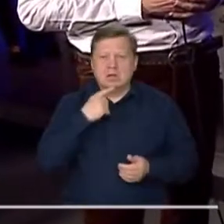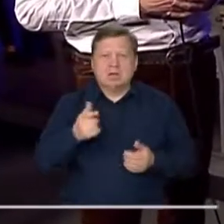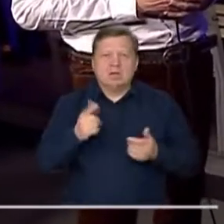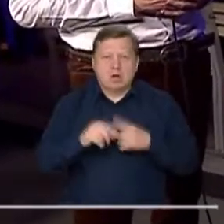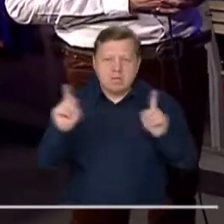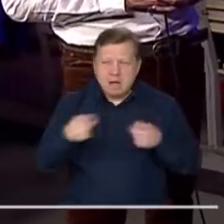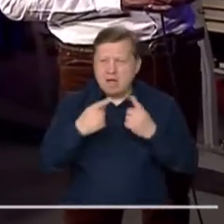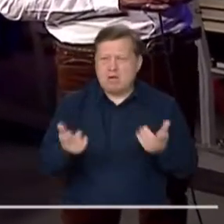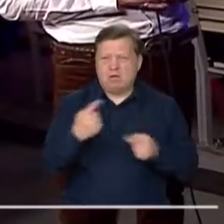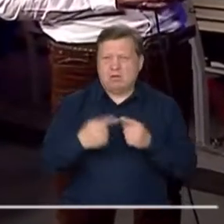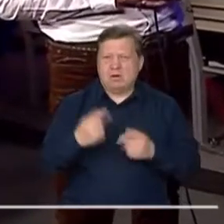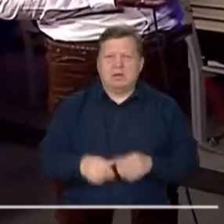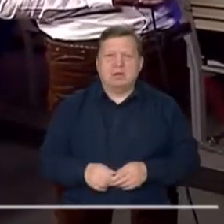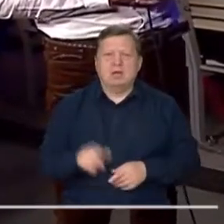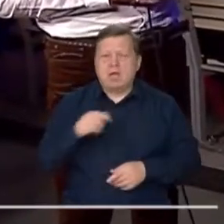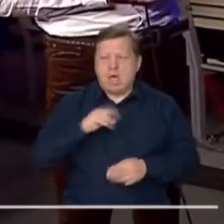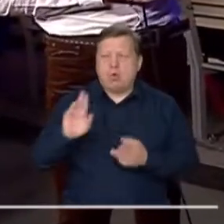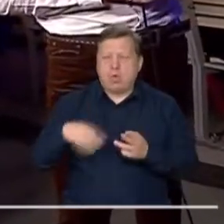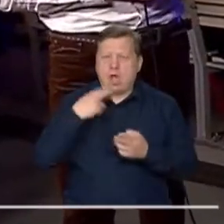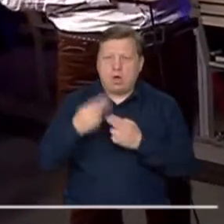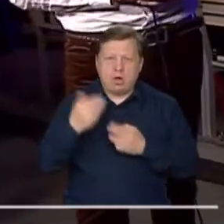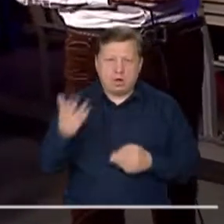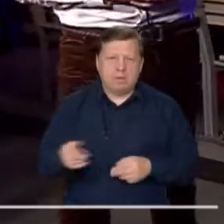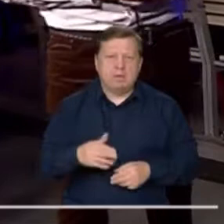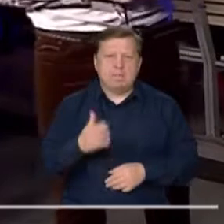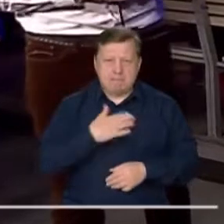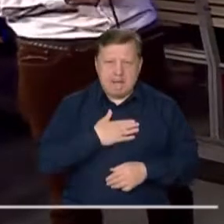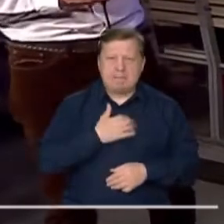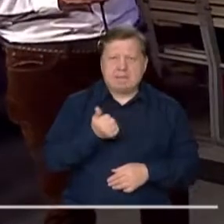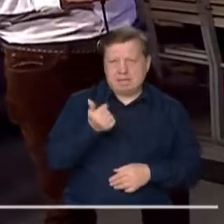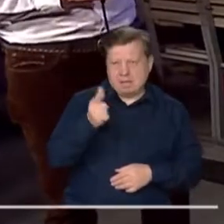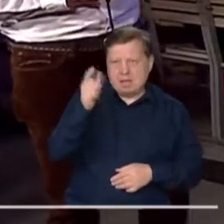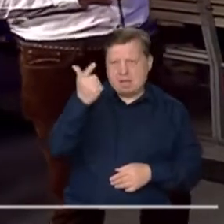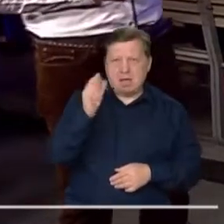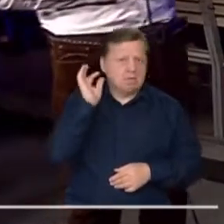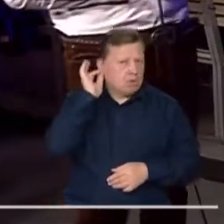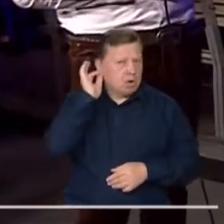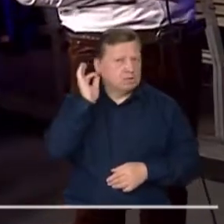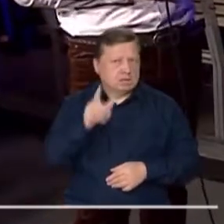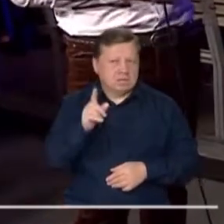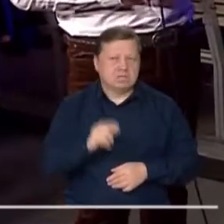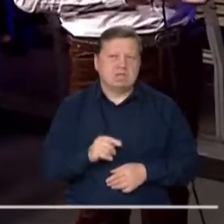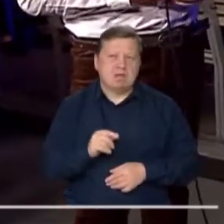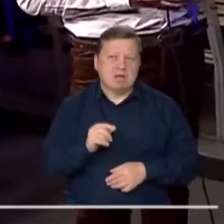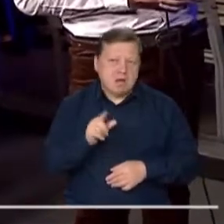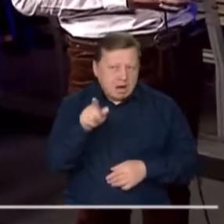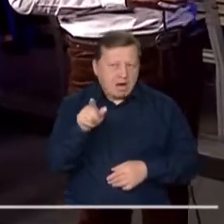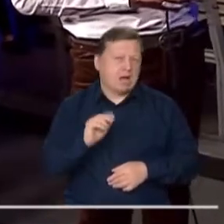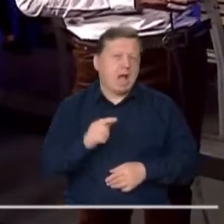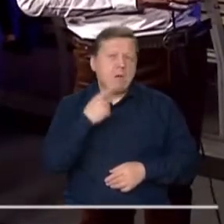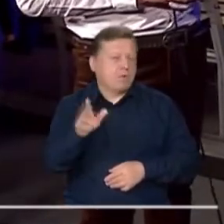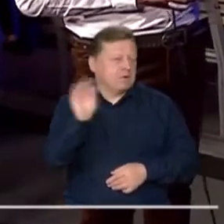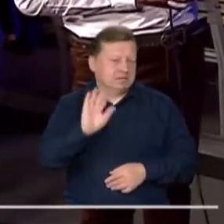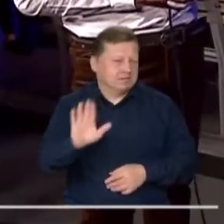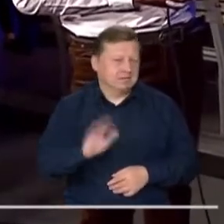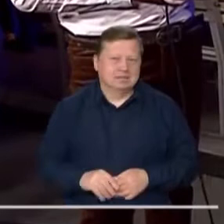melodii. Odpowiadając jeszcze na Twoje pytanie, mamy na oku pewną młodą wokalistkę, ale nie możemy powiedzieć, bo